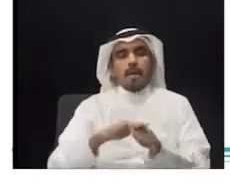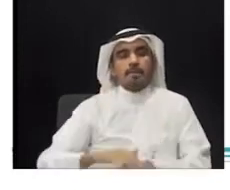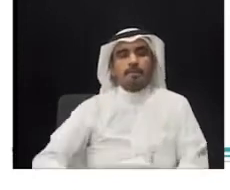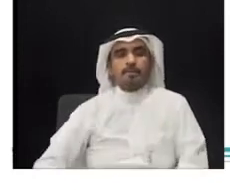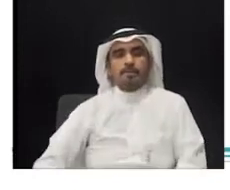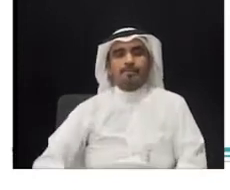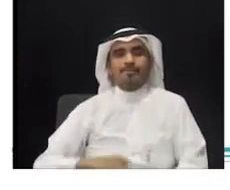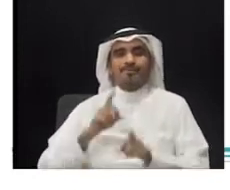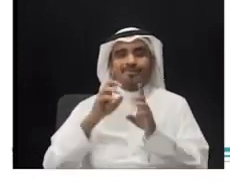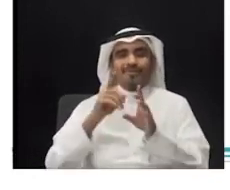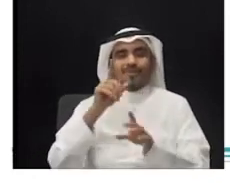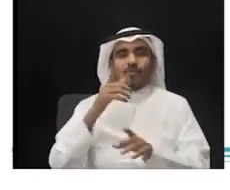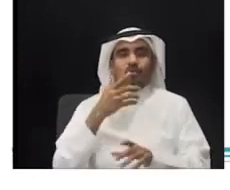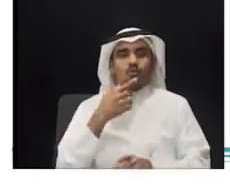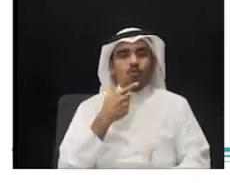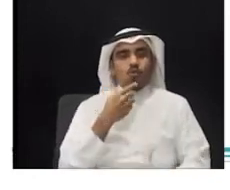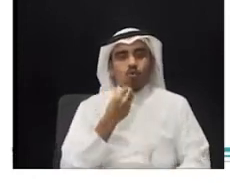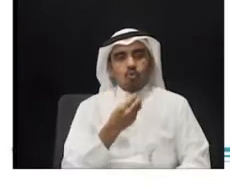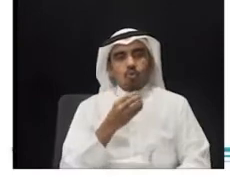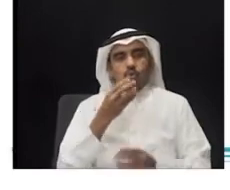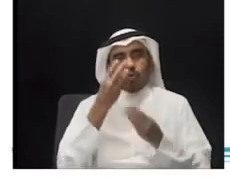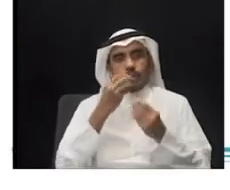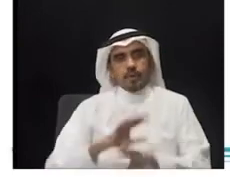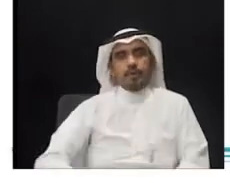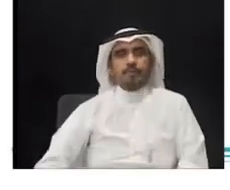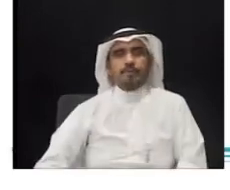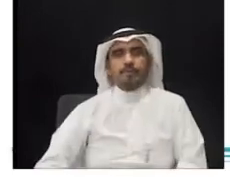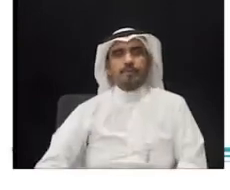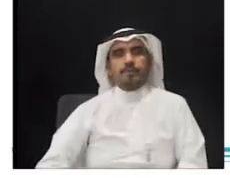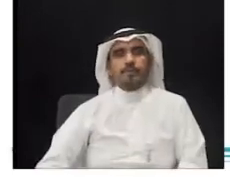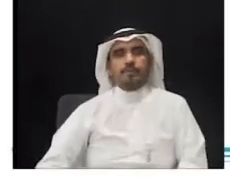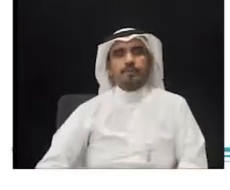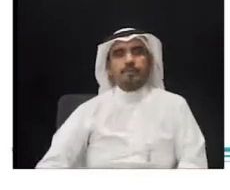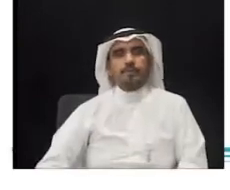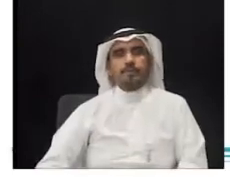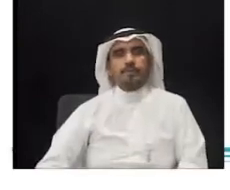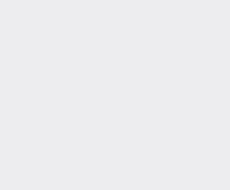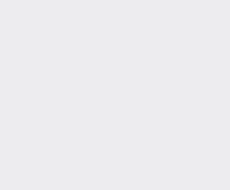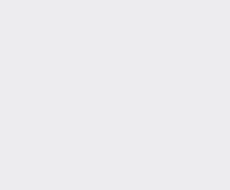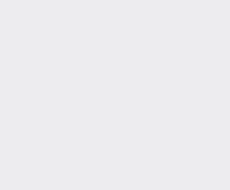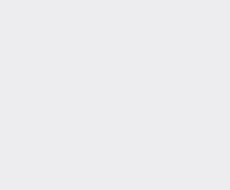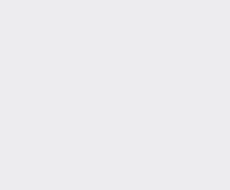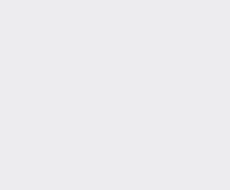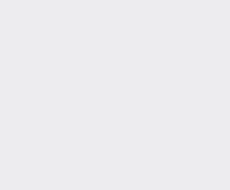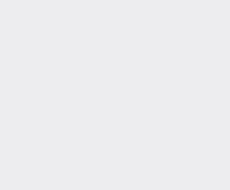الطلبية. وفقكم الله لما يحبه ويرضاه.